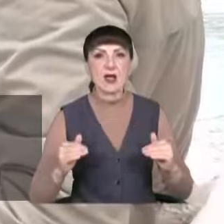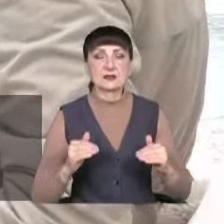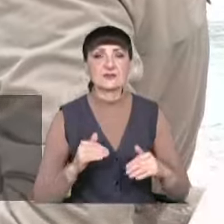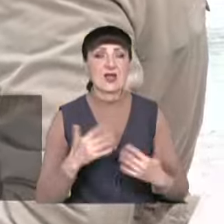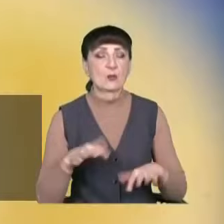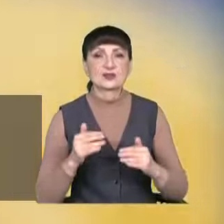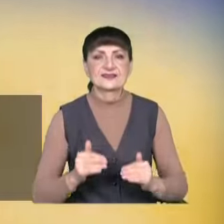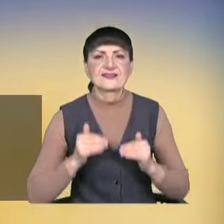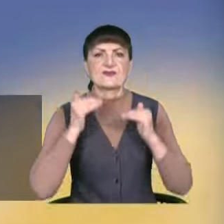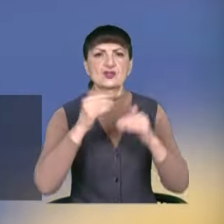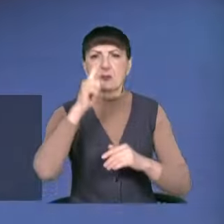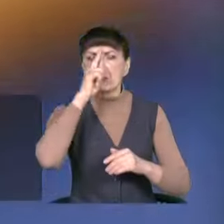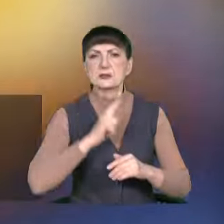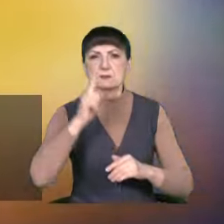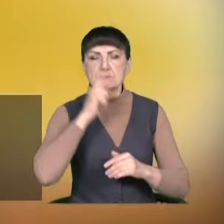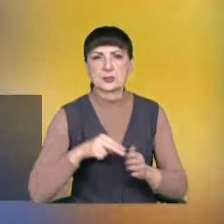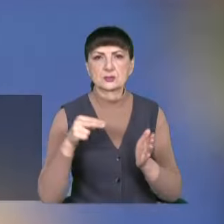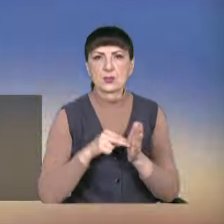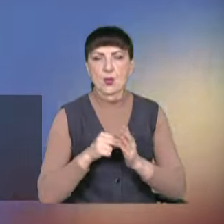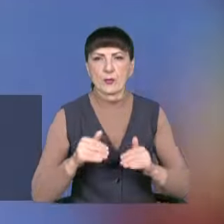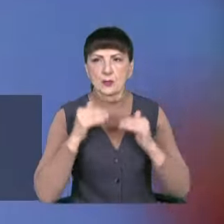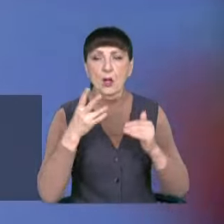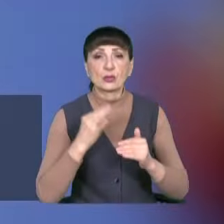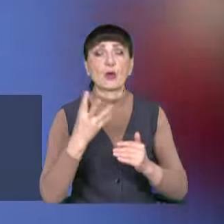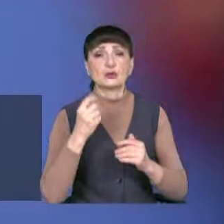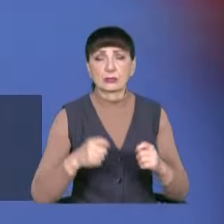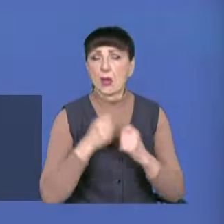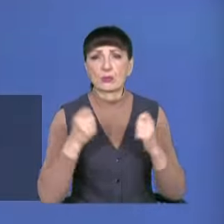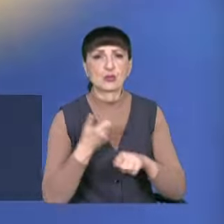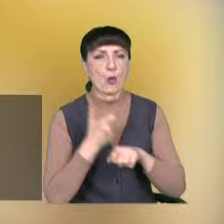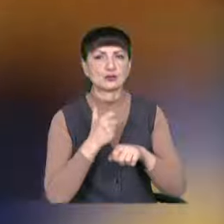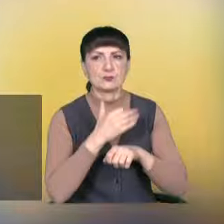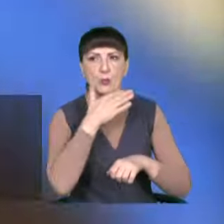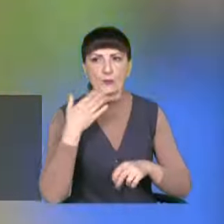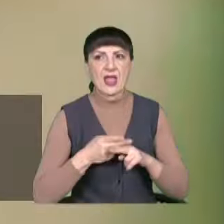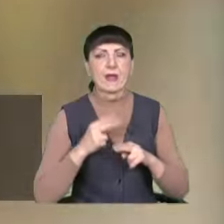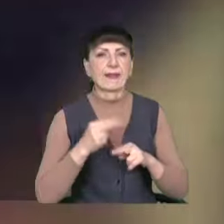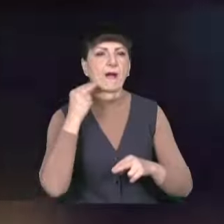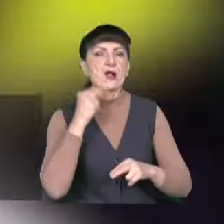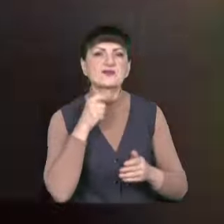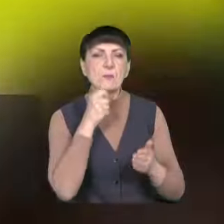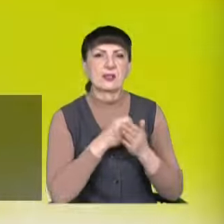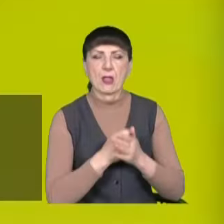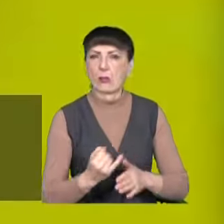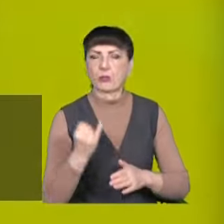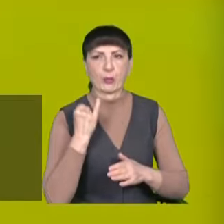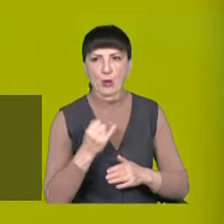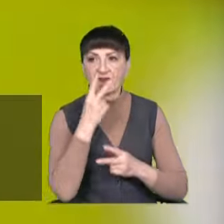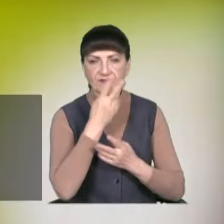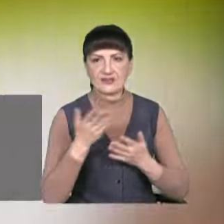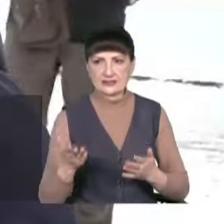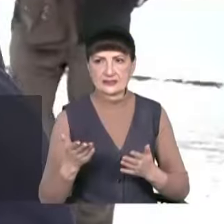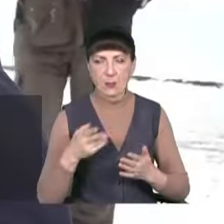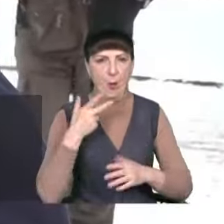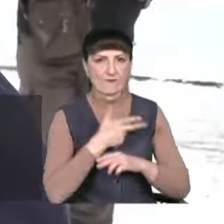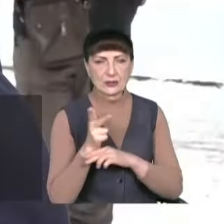необоснованно завышает ежемесячную плату, но это якобы не весь список нарушений. Ну, во-первых, это качество питания, да, вы видели все по